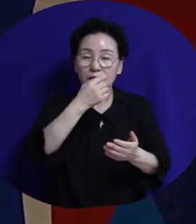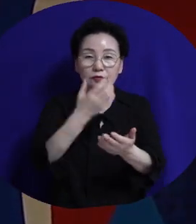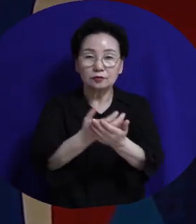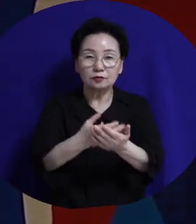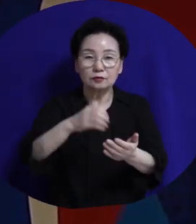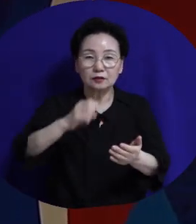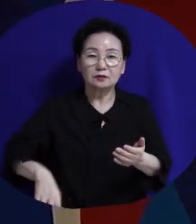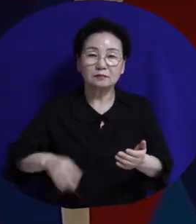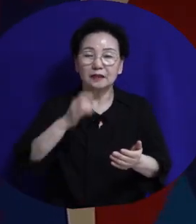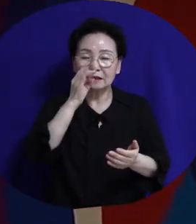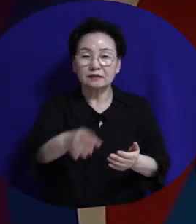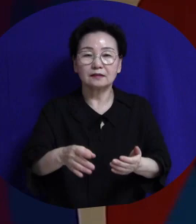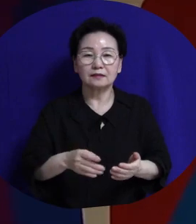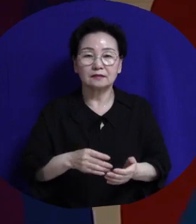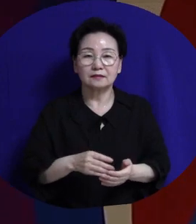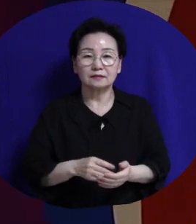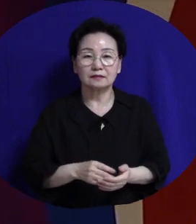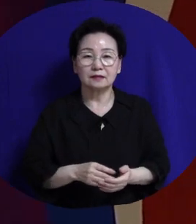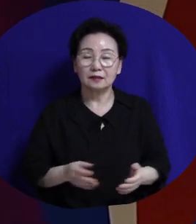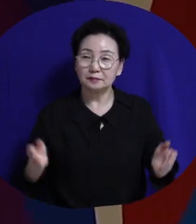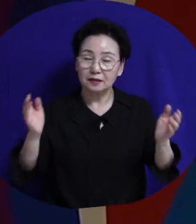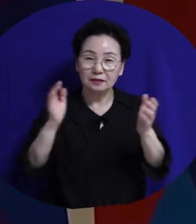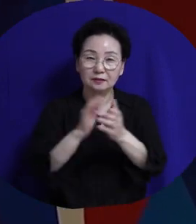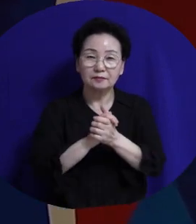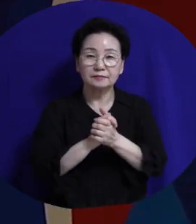하면요. 그렇잖아요.